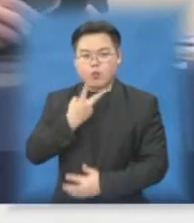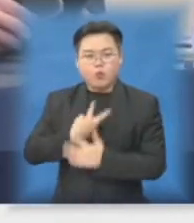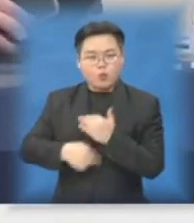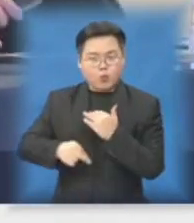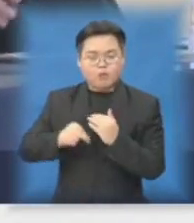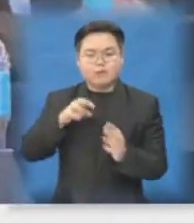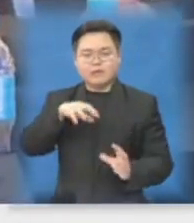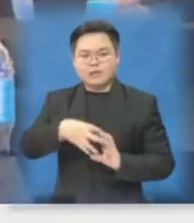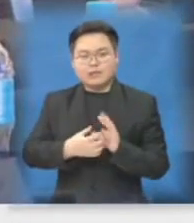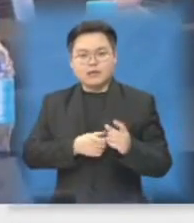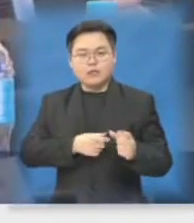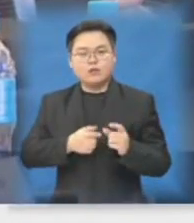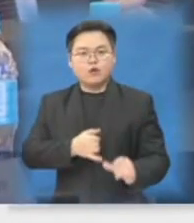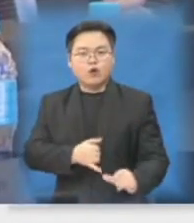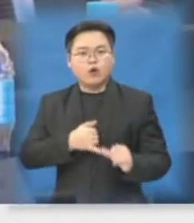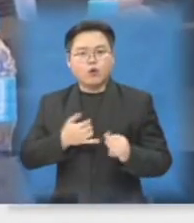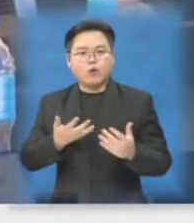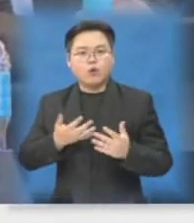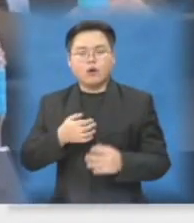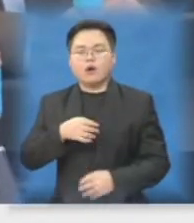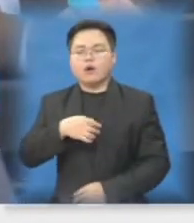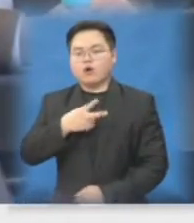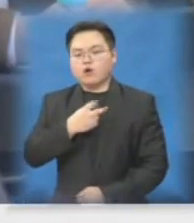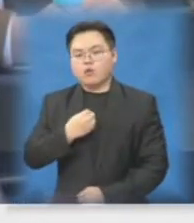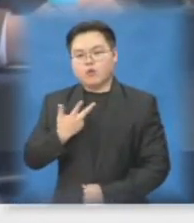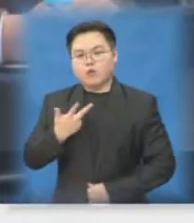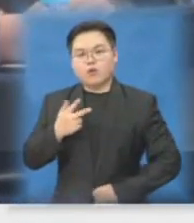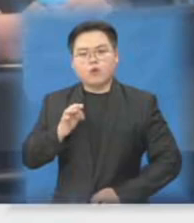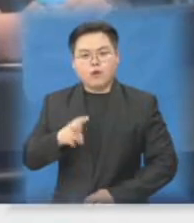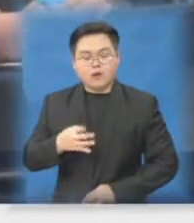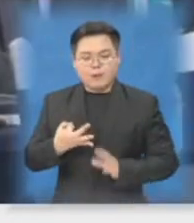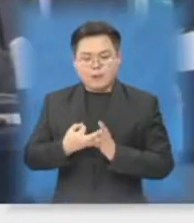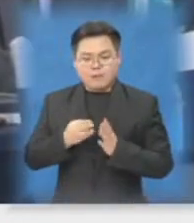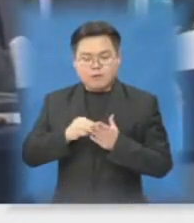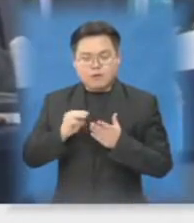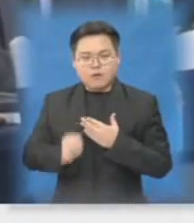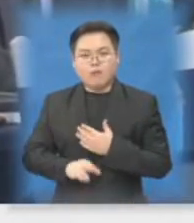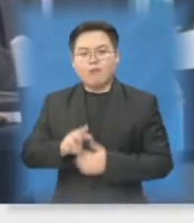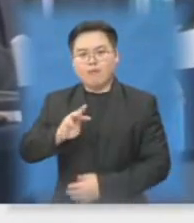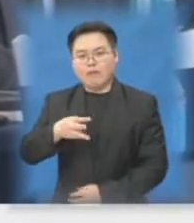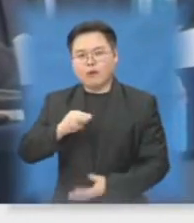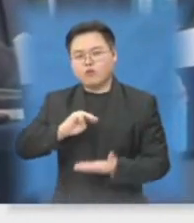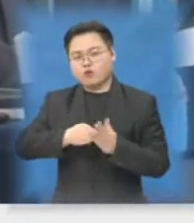засагт учруулж байгаа хөлийн хэмжээ 2023 онд 8 тэрбум хүрнэ гэж тооцоолсон байдаг.